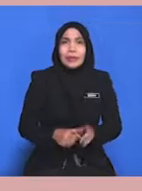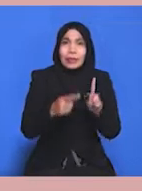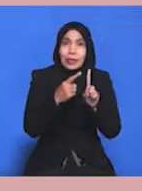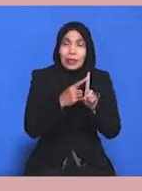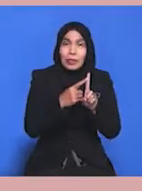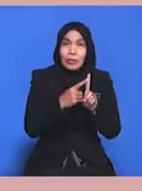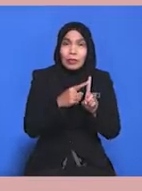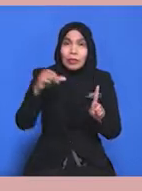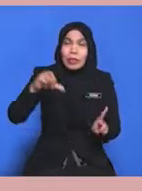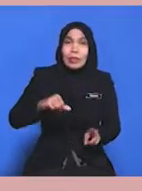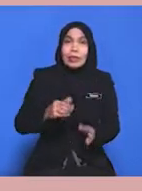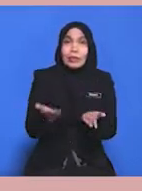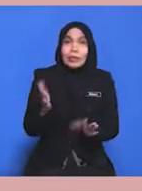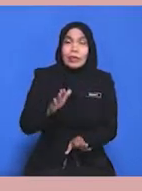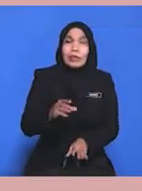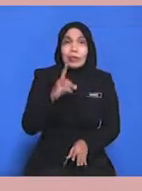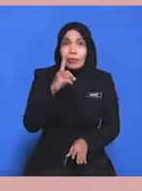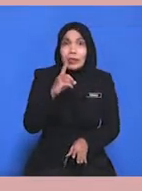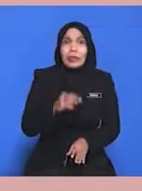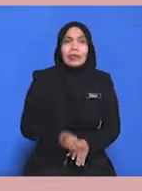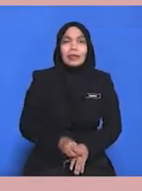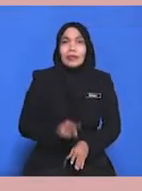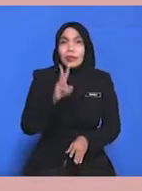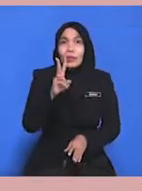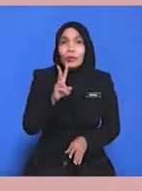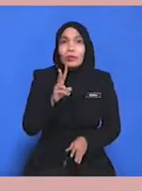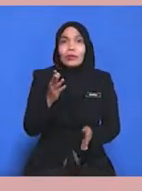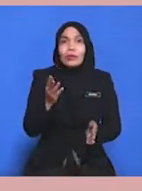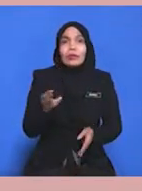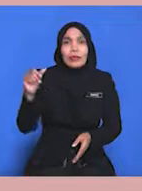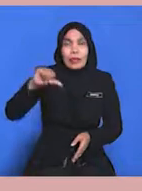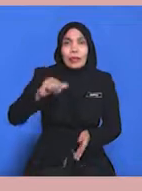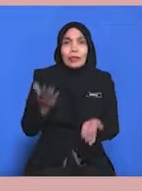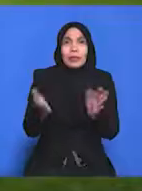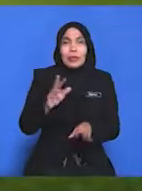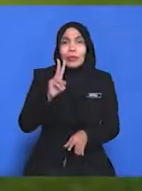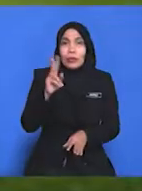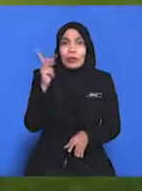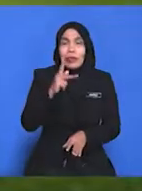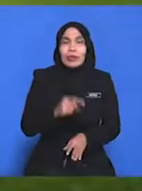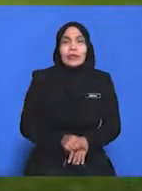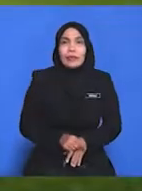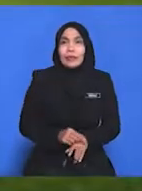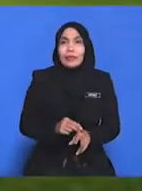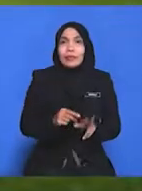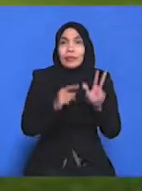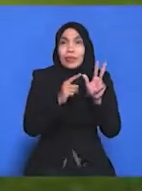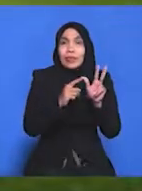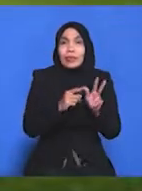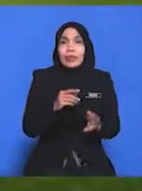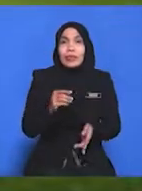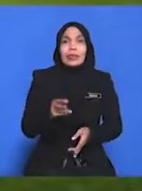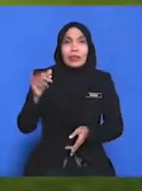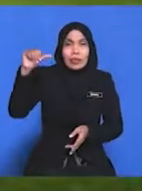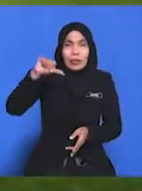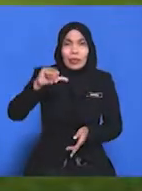2. Kalah mati dua kali. 3. Kalah mati bersagu hati. Okey, langkah pertama